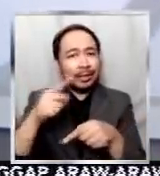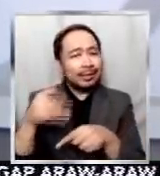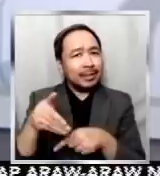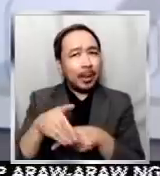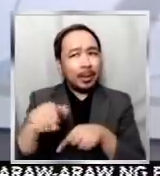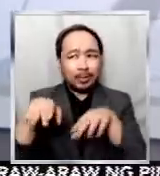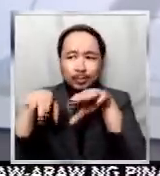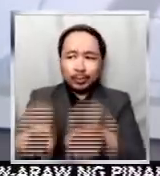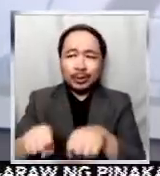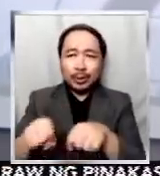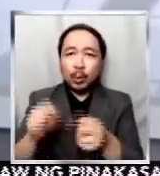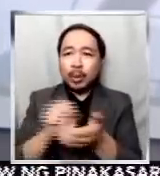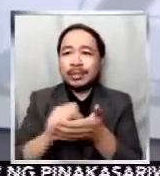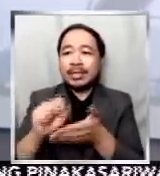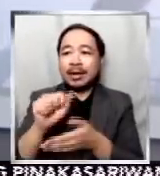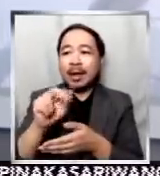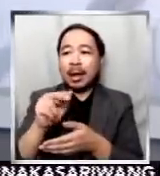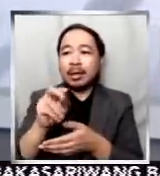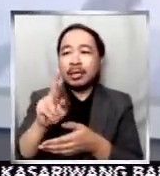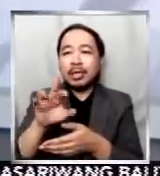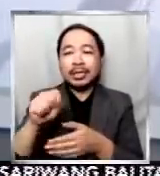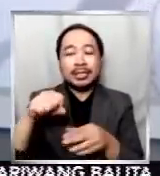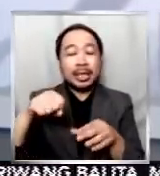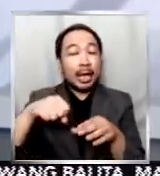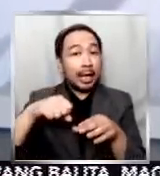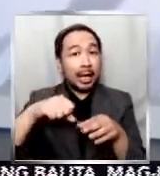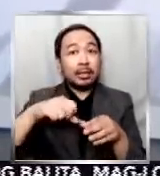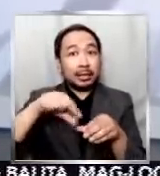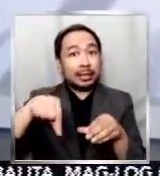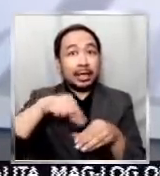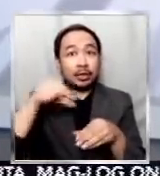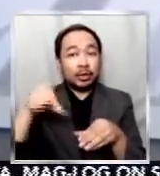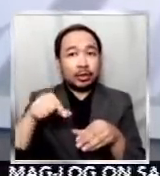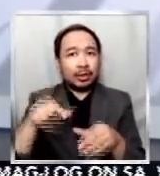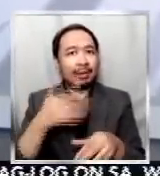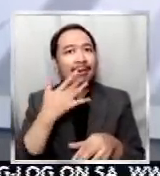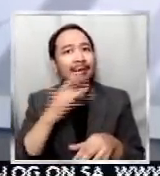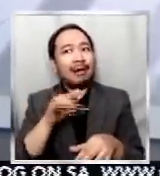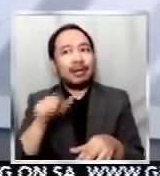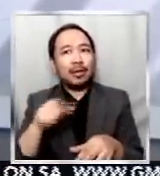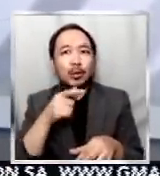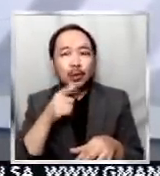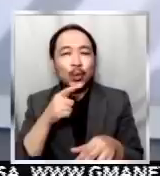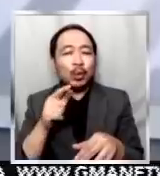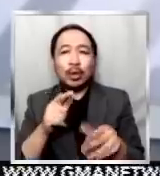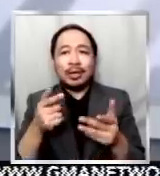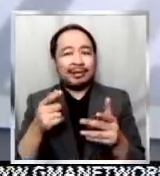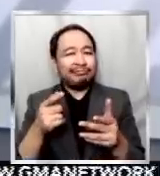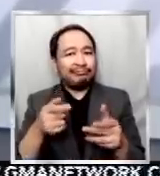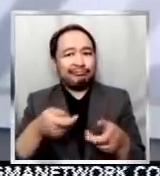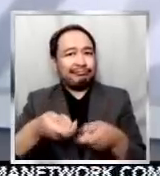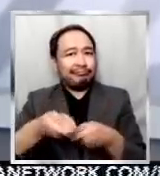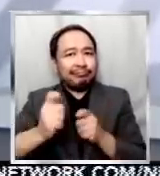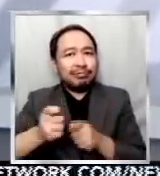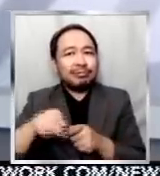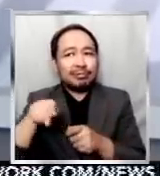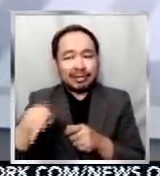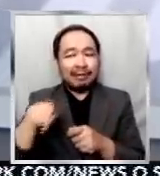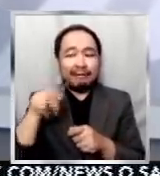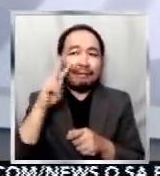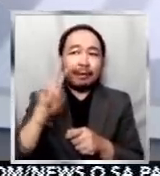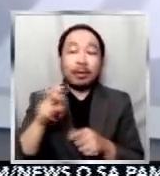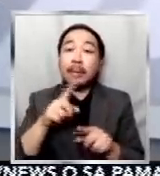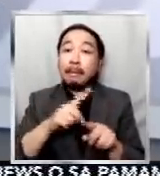Quezon. Buenas ang turing dito ng mga nakahuling manging isda. Pero ang sabi ng mga eksperto,